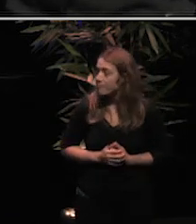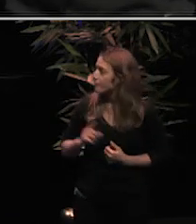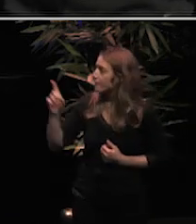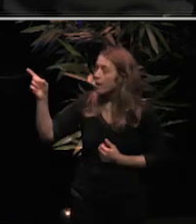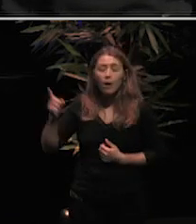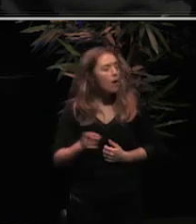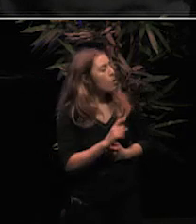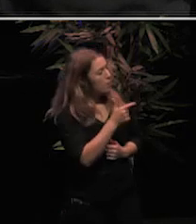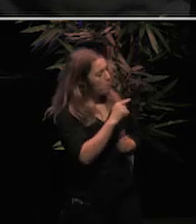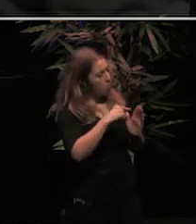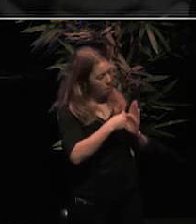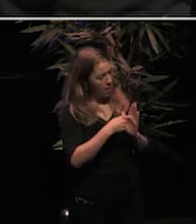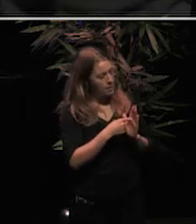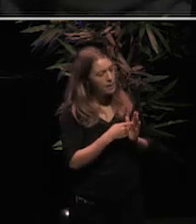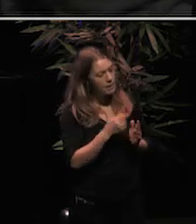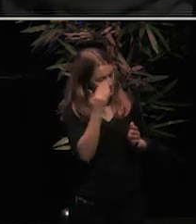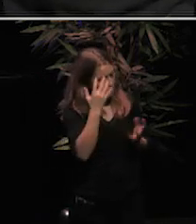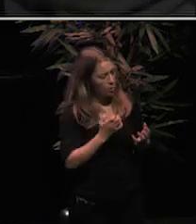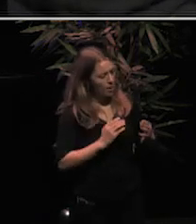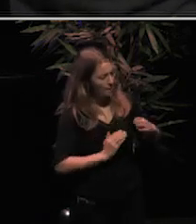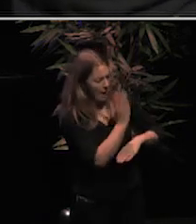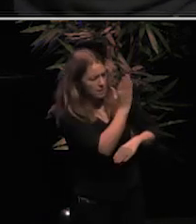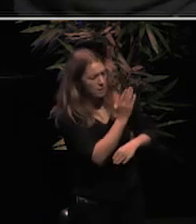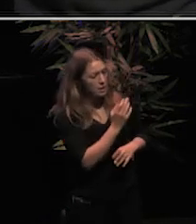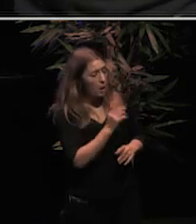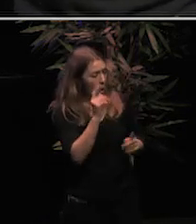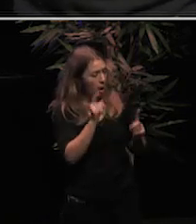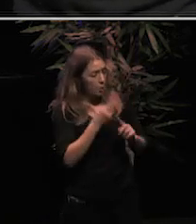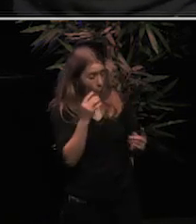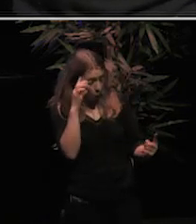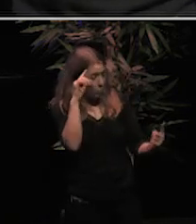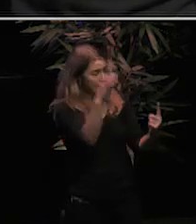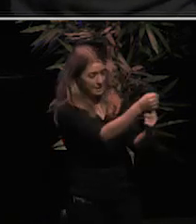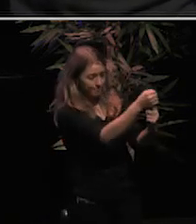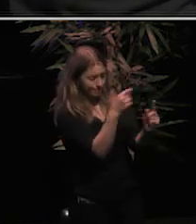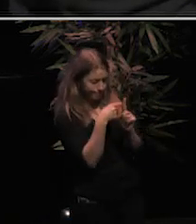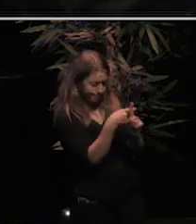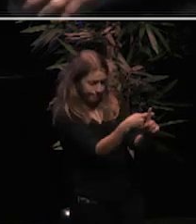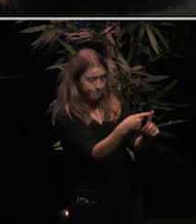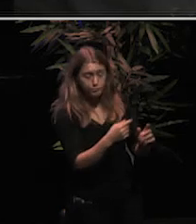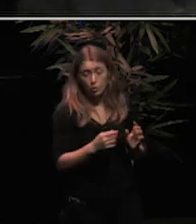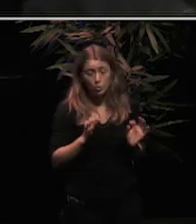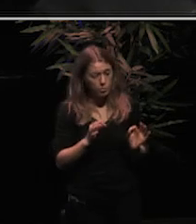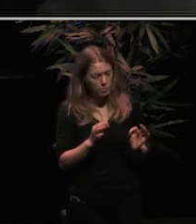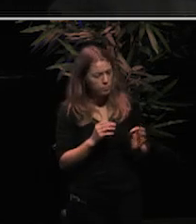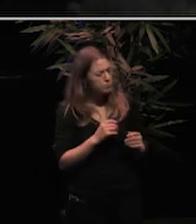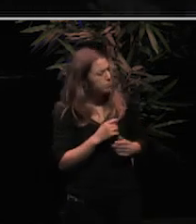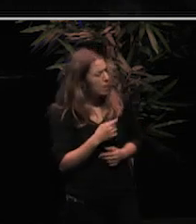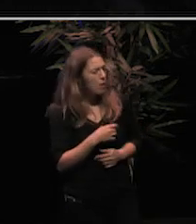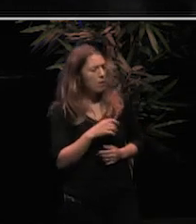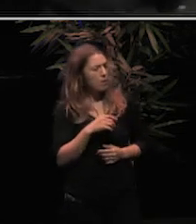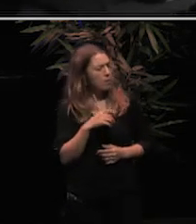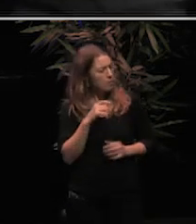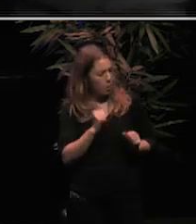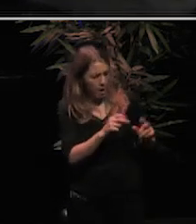deuxième point clé quand on cherche à se dépasser. On ne peut pas le faire sans objectif. Et donc, on va parler du pourquoi, mais en deux